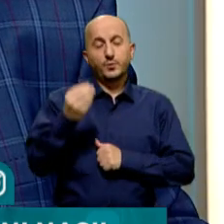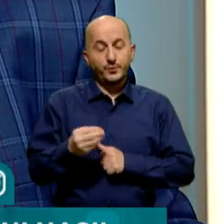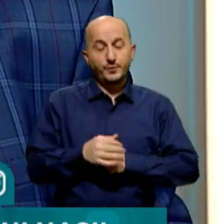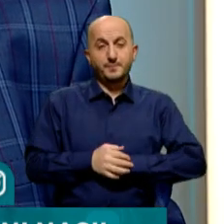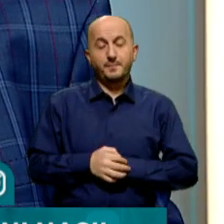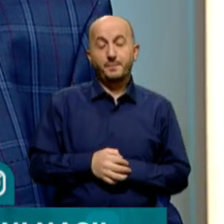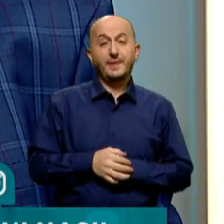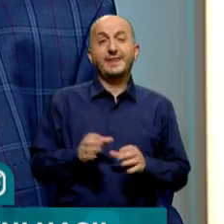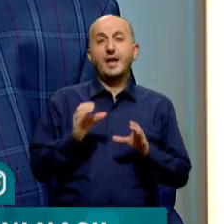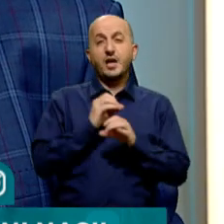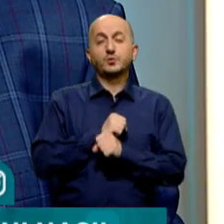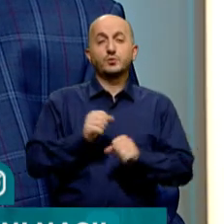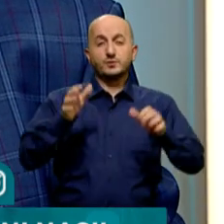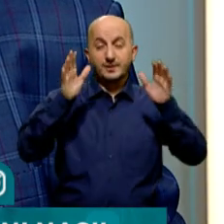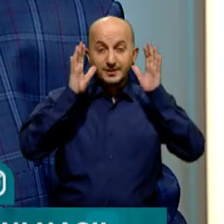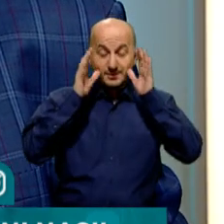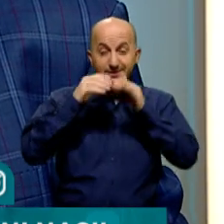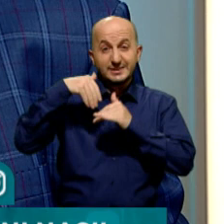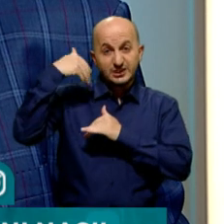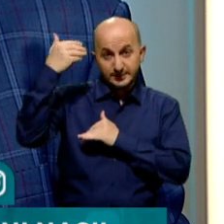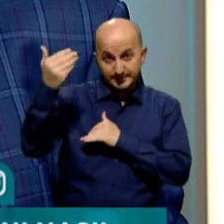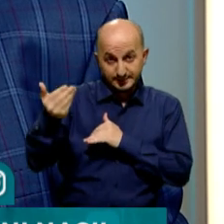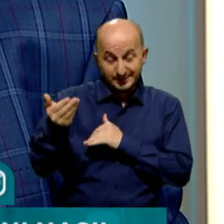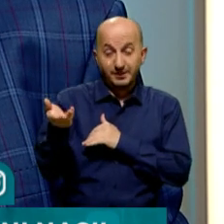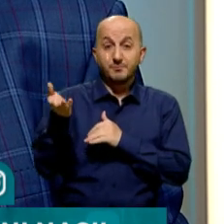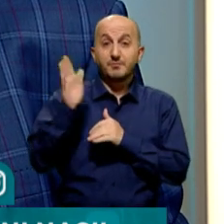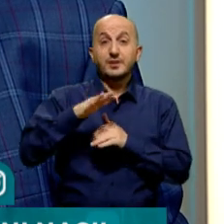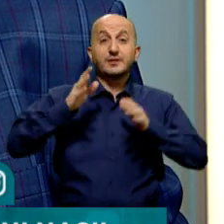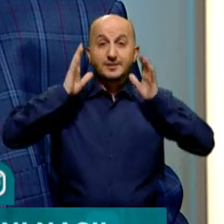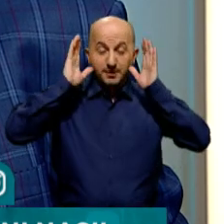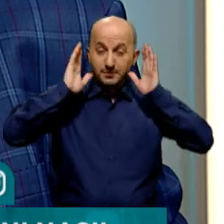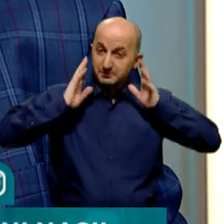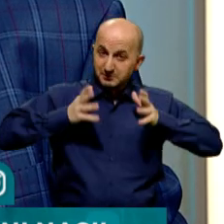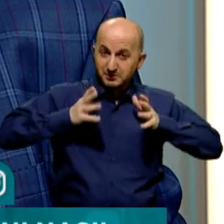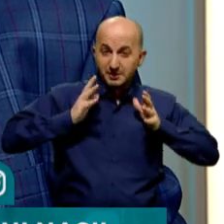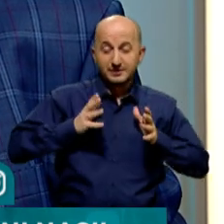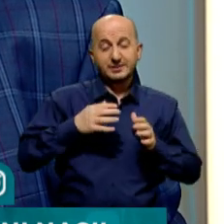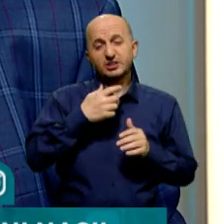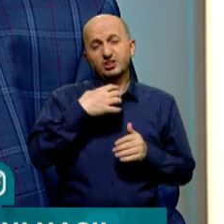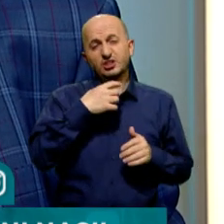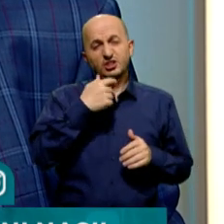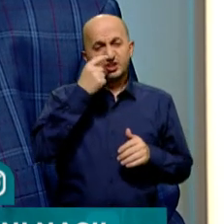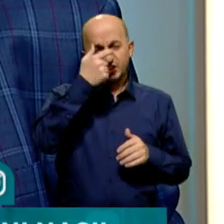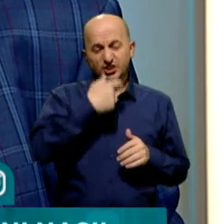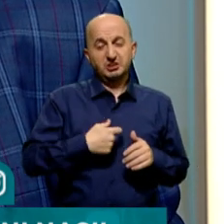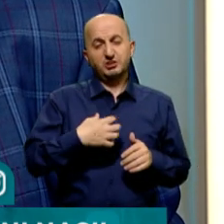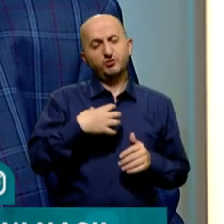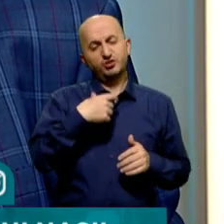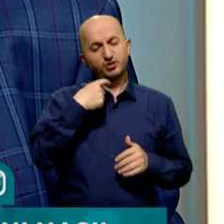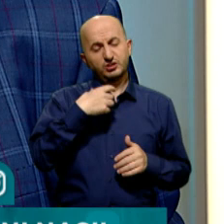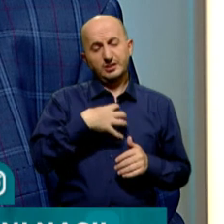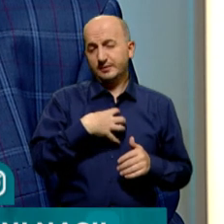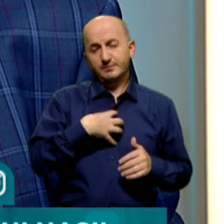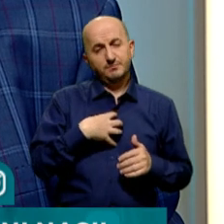bu teheccüd ama teheccüdün dışında bir namaz kılarsa kıyam-ül leyl, bu kişinin şahsına bağlıdır. İstediği